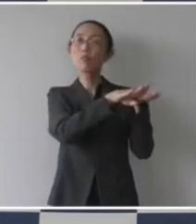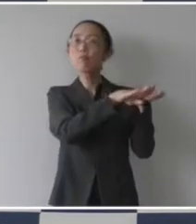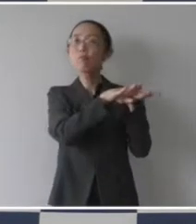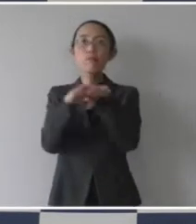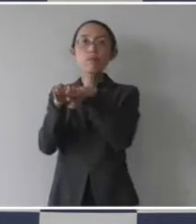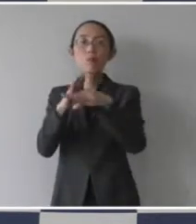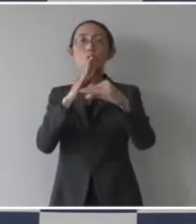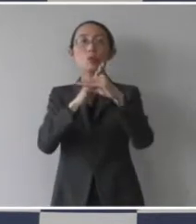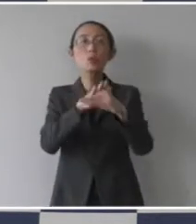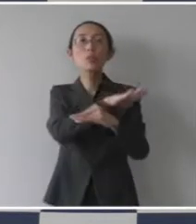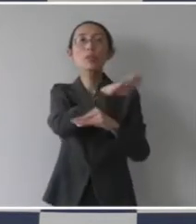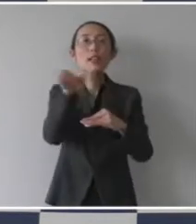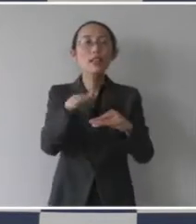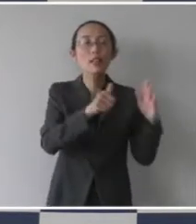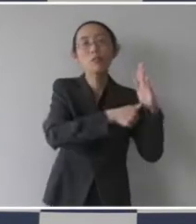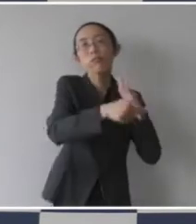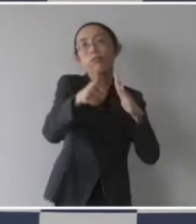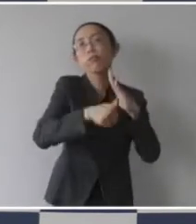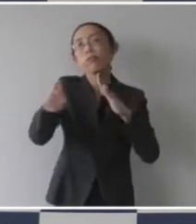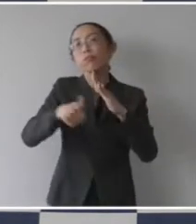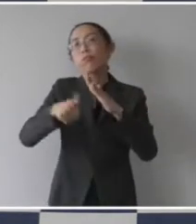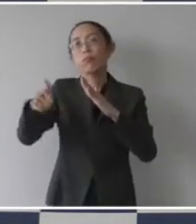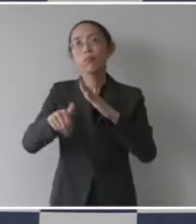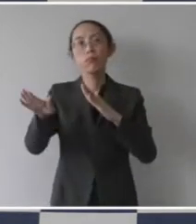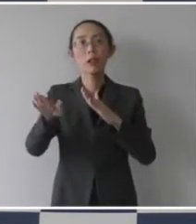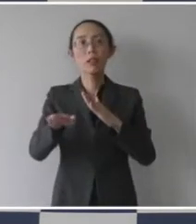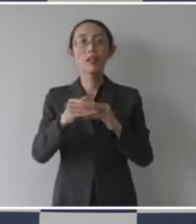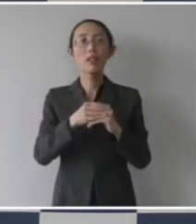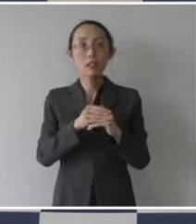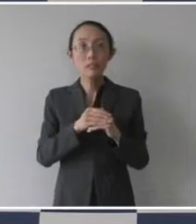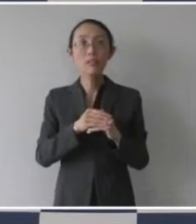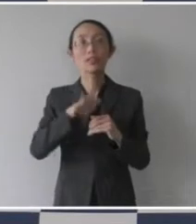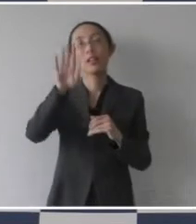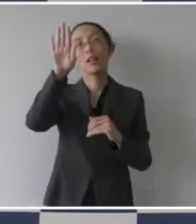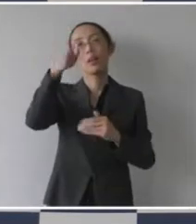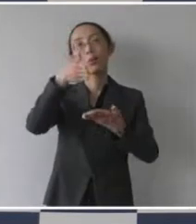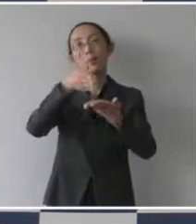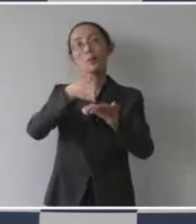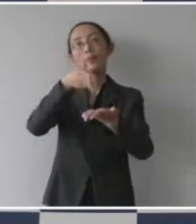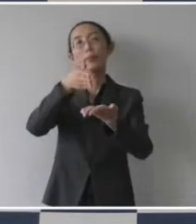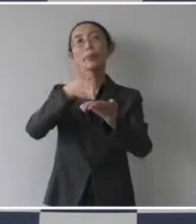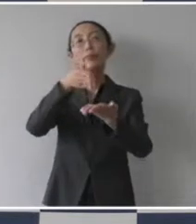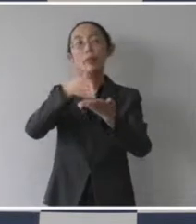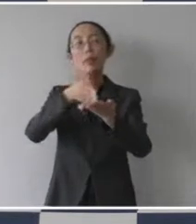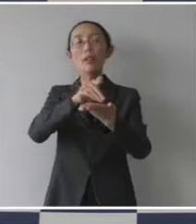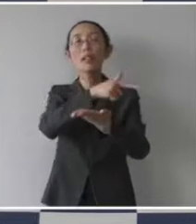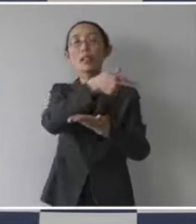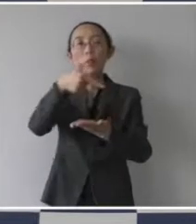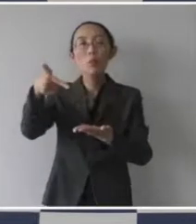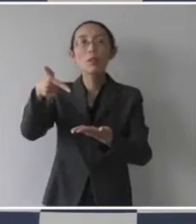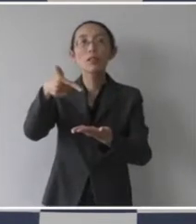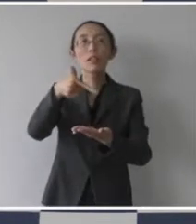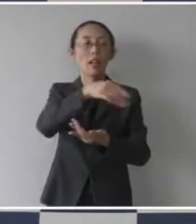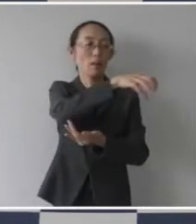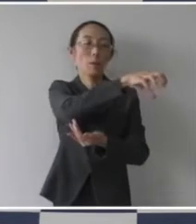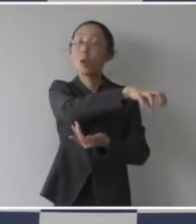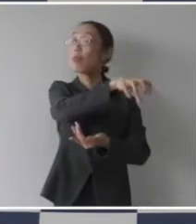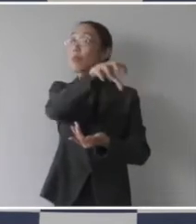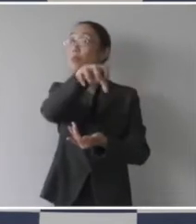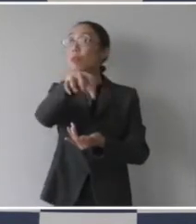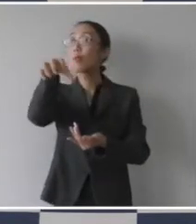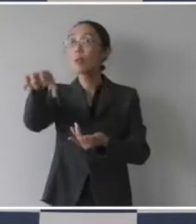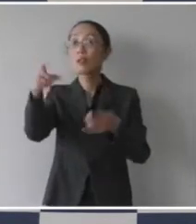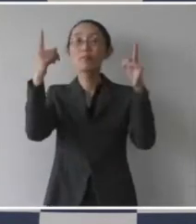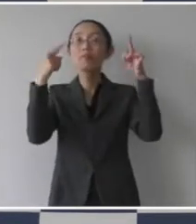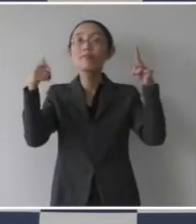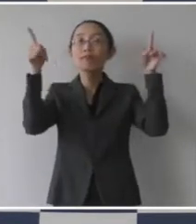なりありましたので、後ほどもお話をしますけれども、いろんなゴールデンウィーク中のイベント等